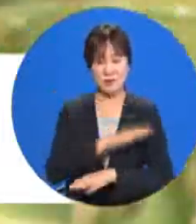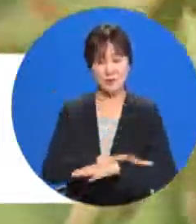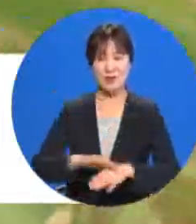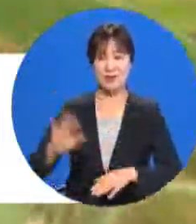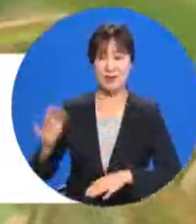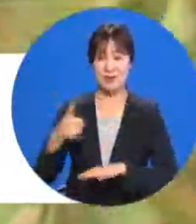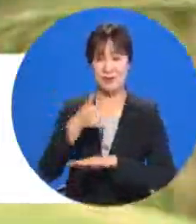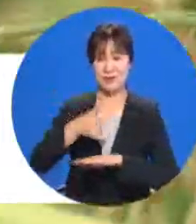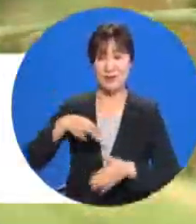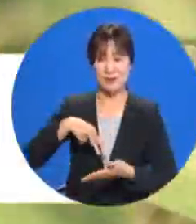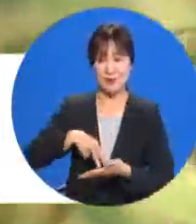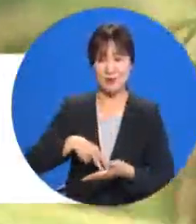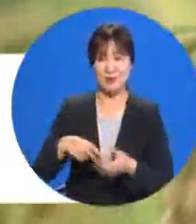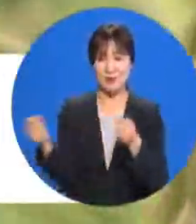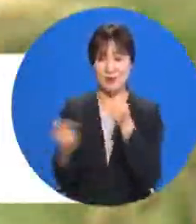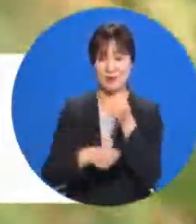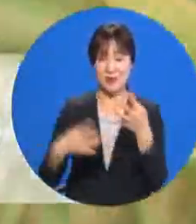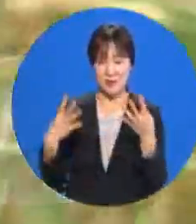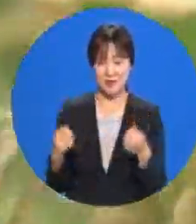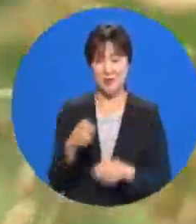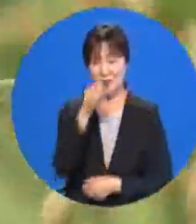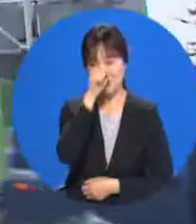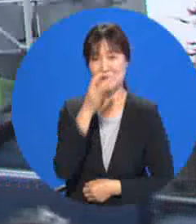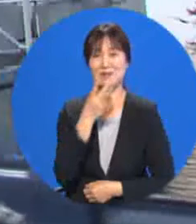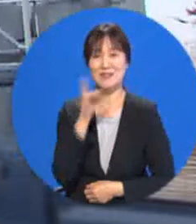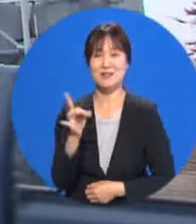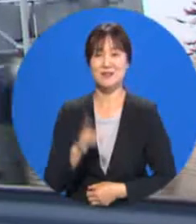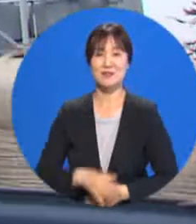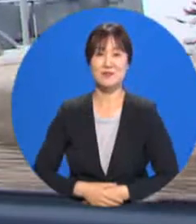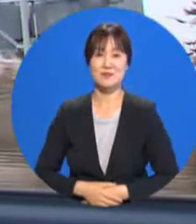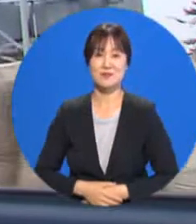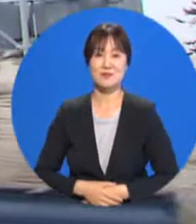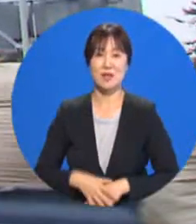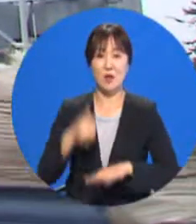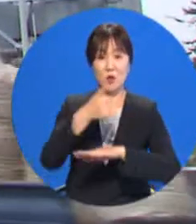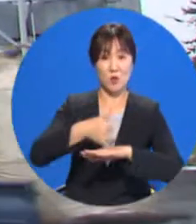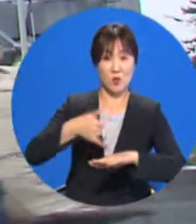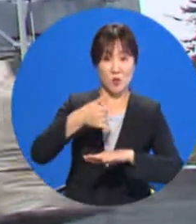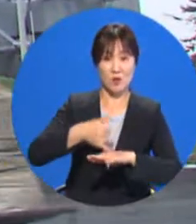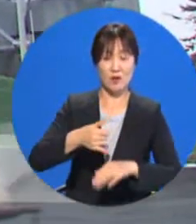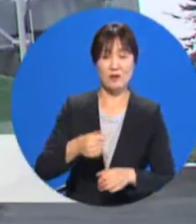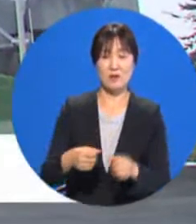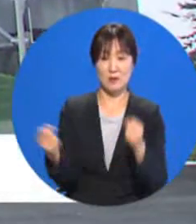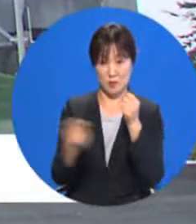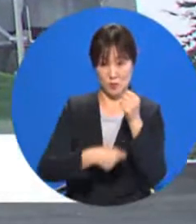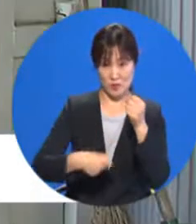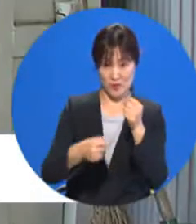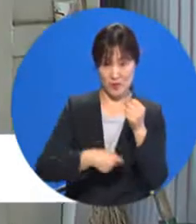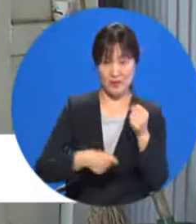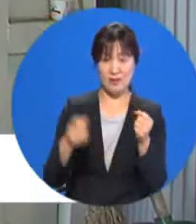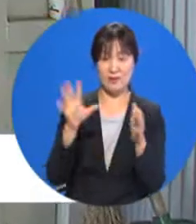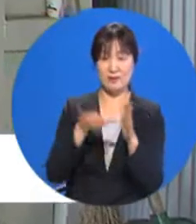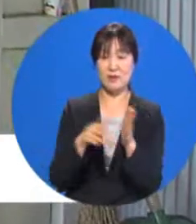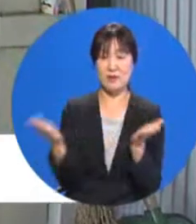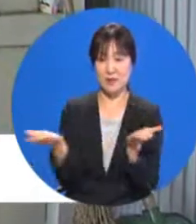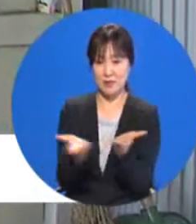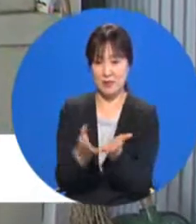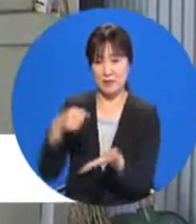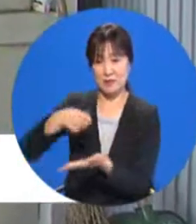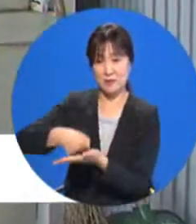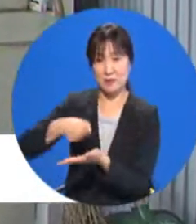입장에서는 뭐 수확량이 많으면 많을수록 좋은 거 아니겠습니까? 농가들의 수확 열기에 미국 종합처리장도 덩달아